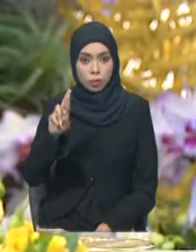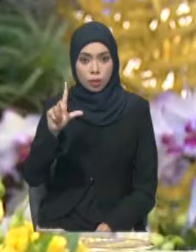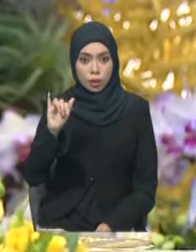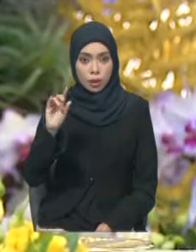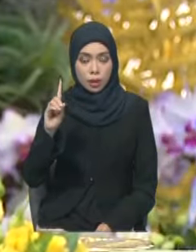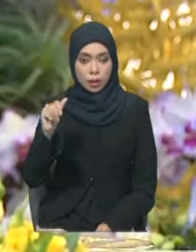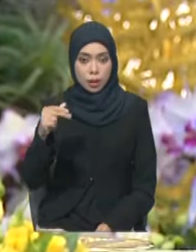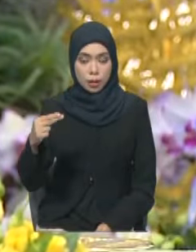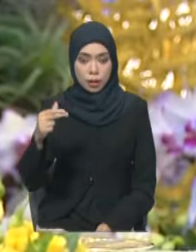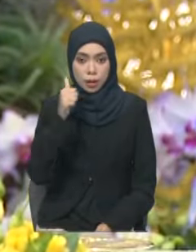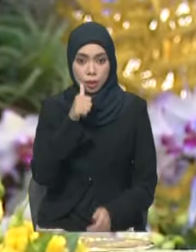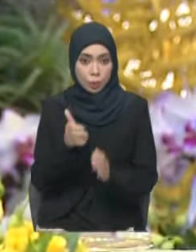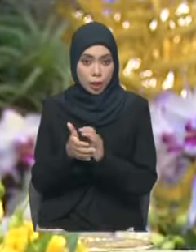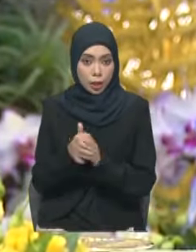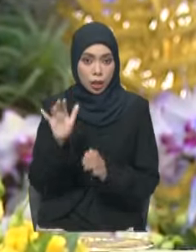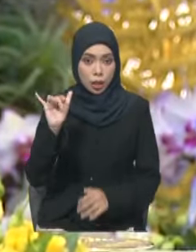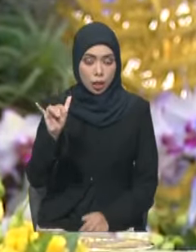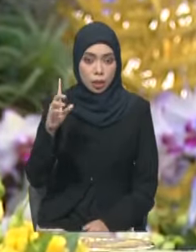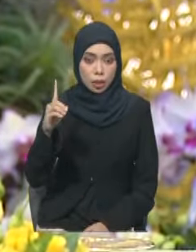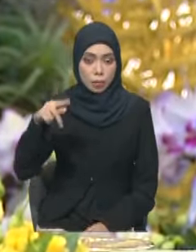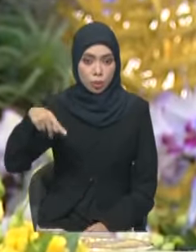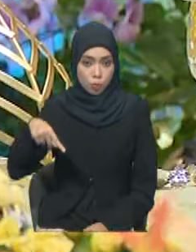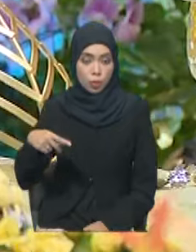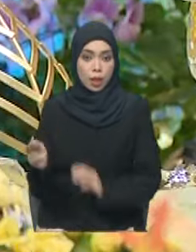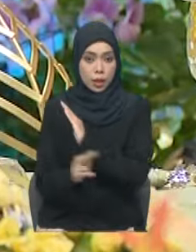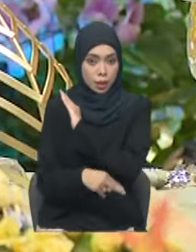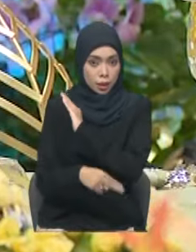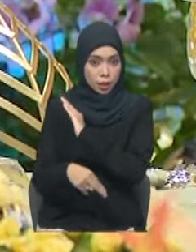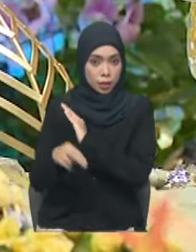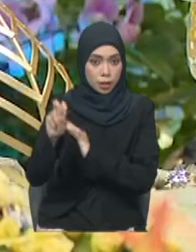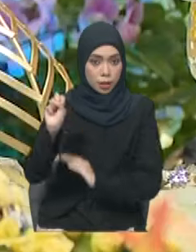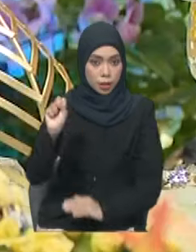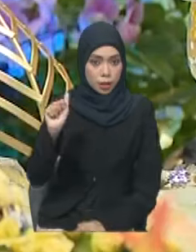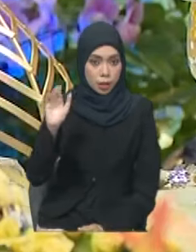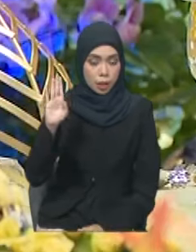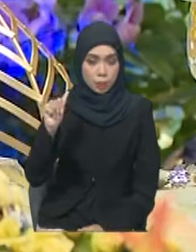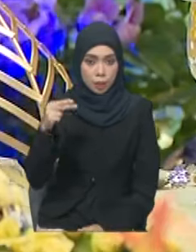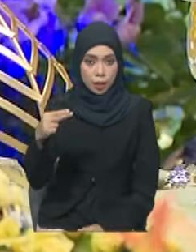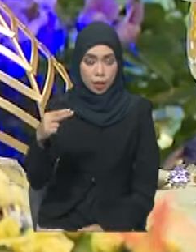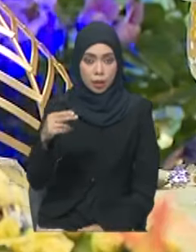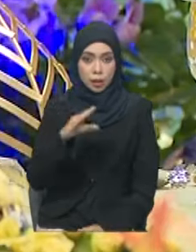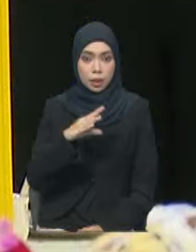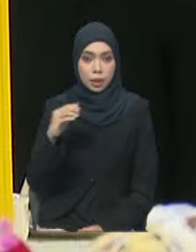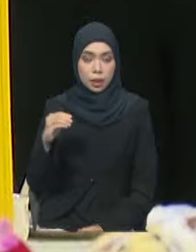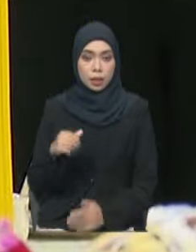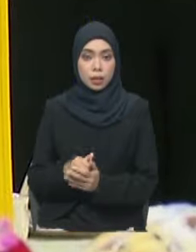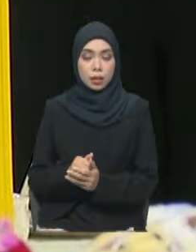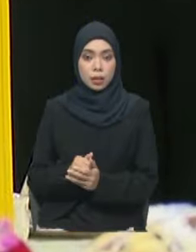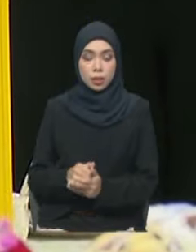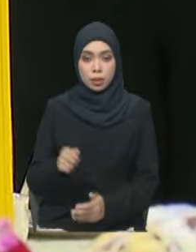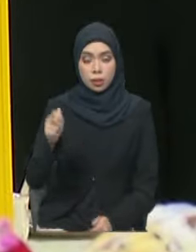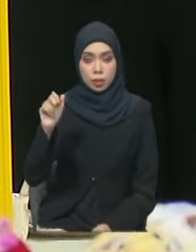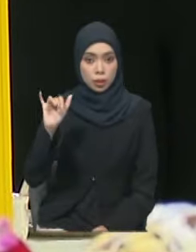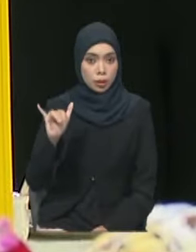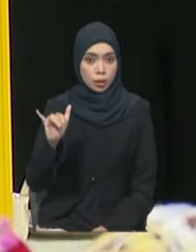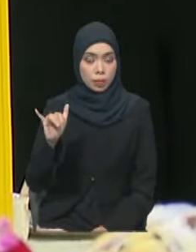Jasni, isteri Yang di-Pertua Negeri Sabah. Tuan Yang Terutama Heng Swee Kiat, Timbalan Perdana Menteri Republik Singapura